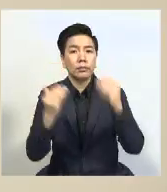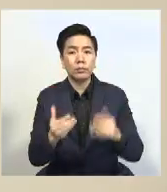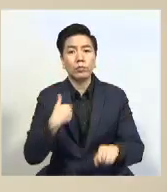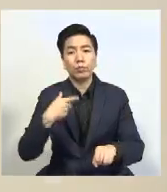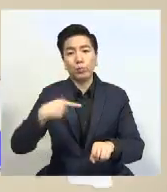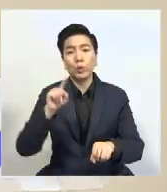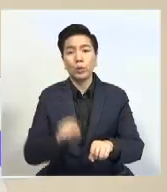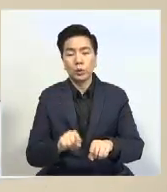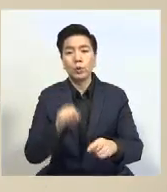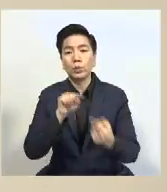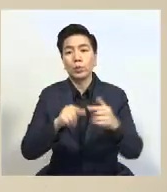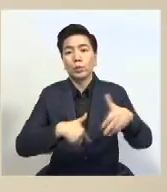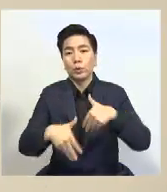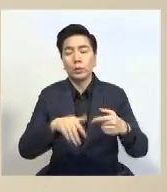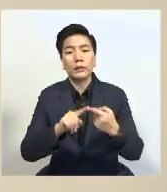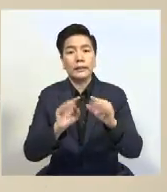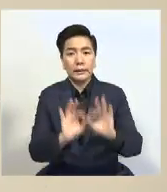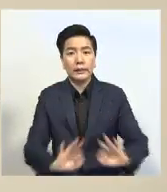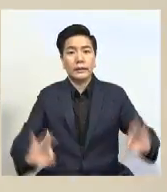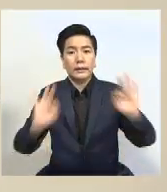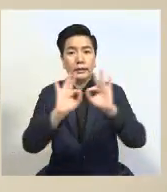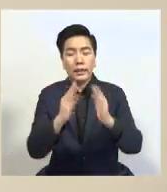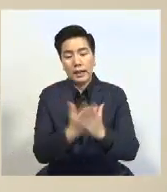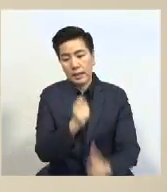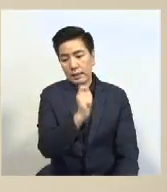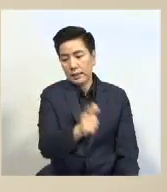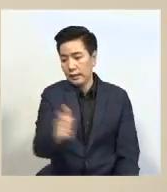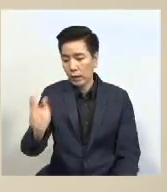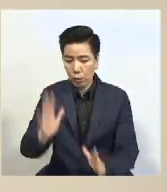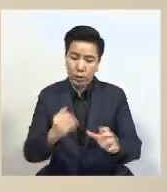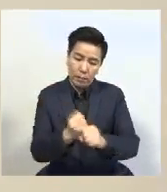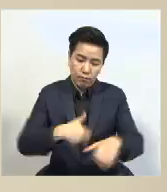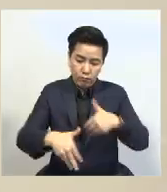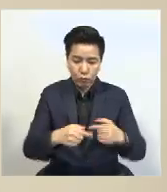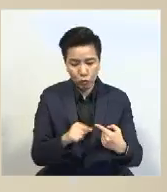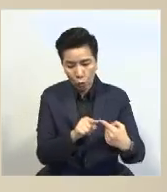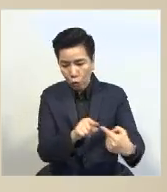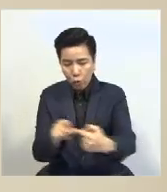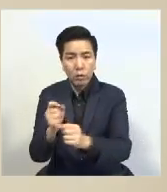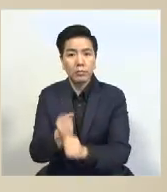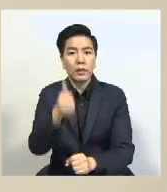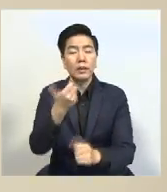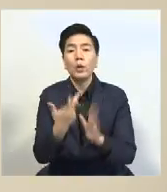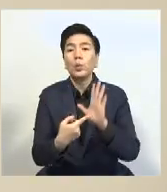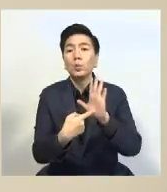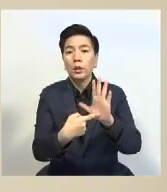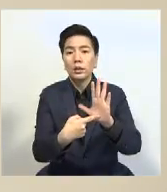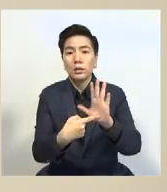ชน์กับชุมชนและที่สำคัญเกิดการจ้างงานครับเกิดการจ้างงานนะครับเช่น